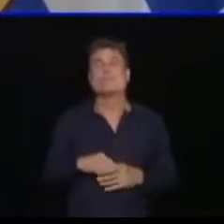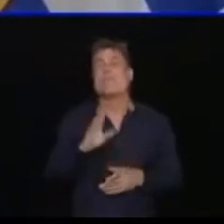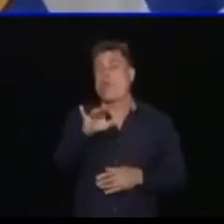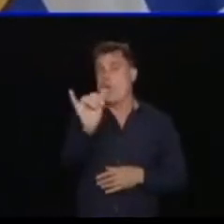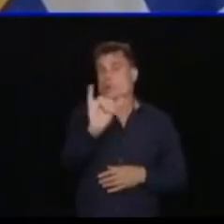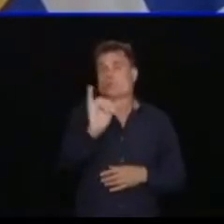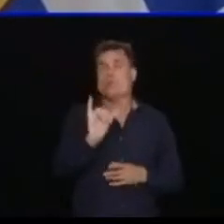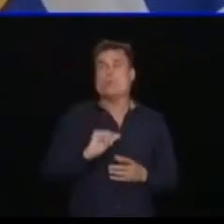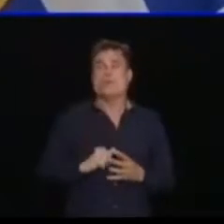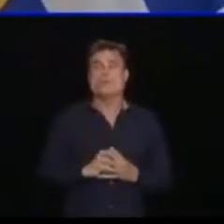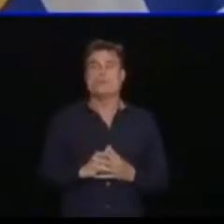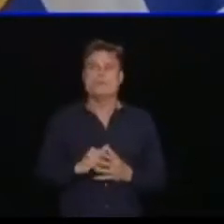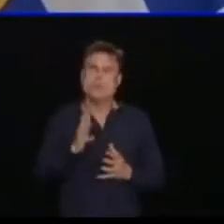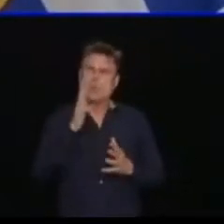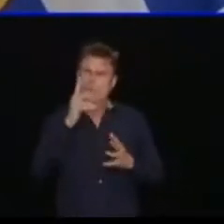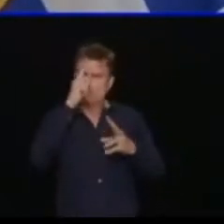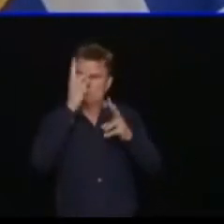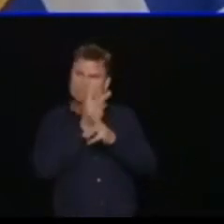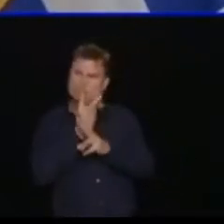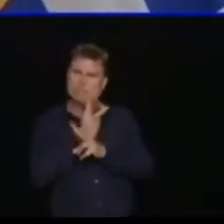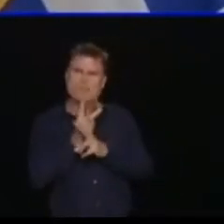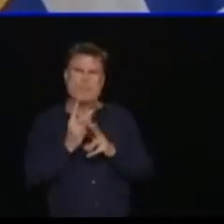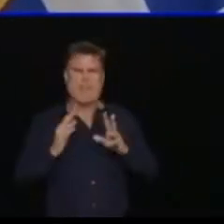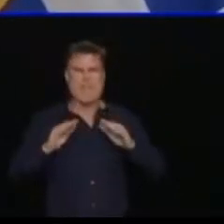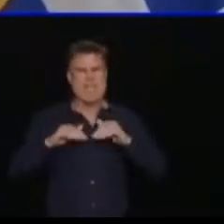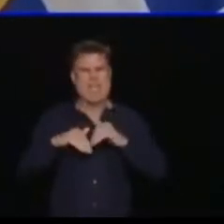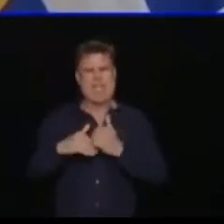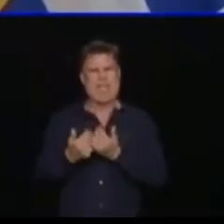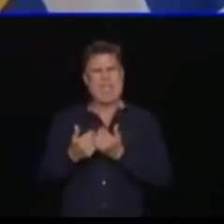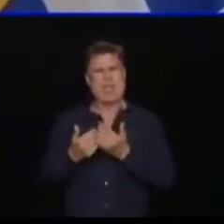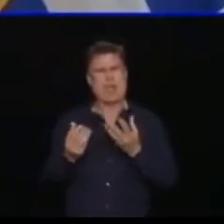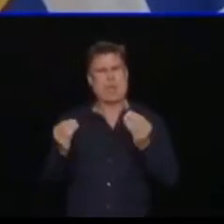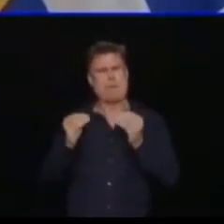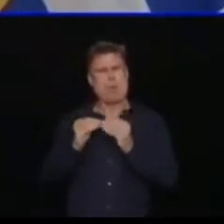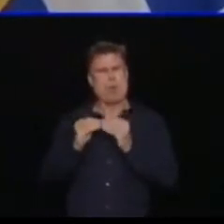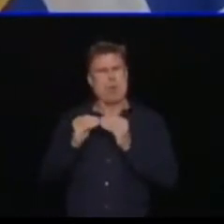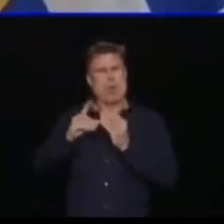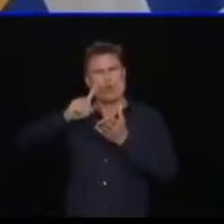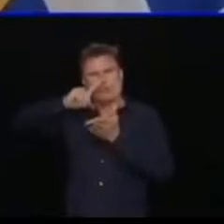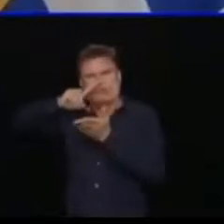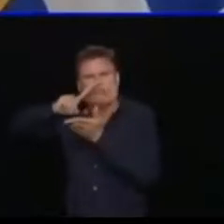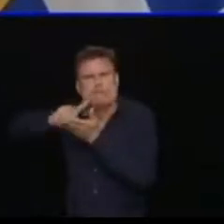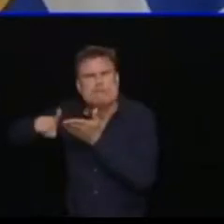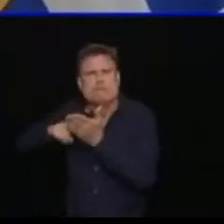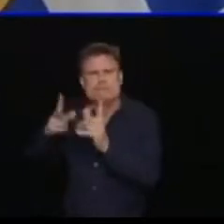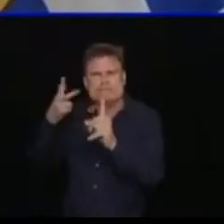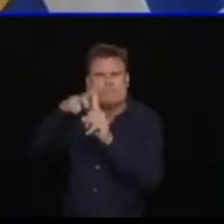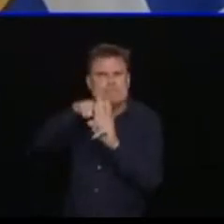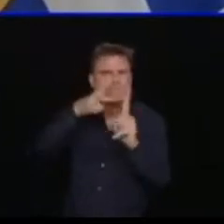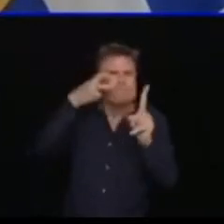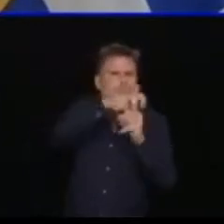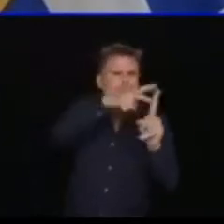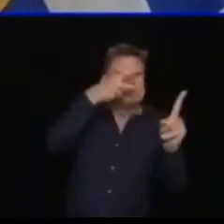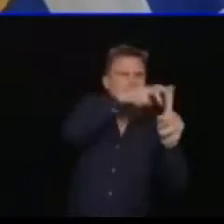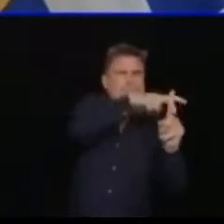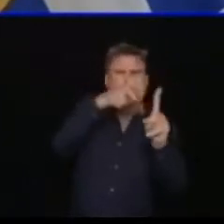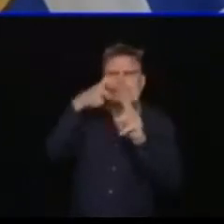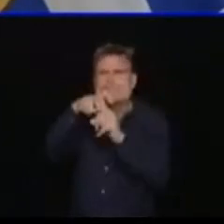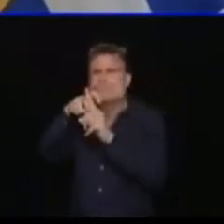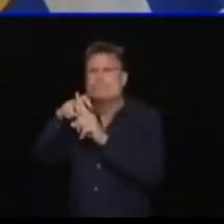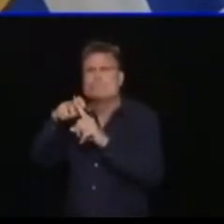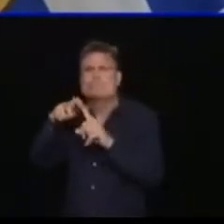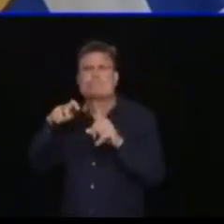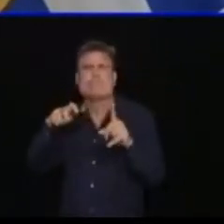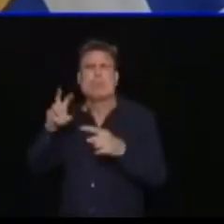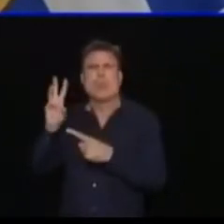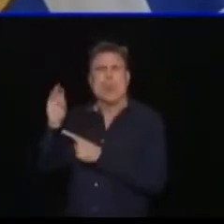a worker issue, but also public health, to ensure that the COVID safety plans are being adhered to. 包括了 And 这 we've 个 been 工作的 talking 场 about how 所 we